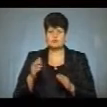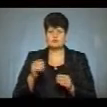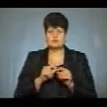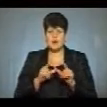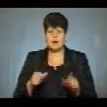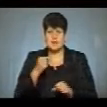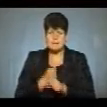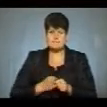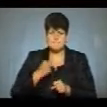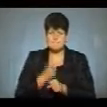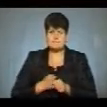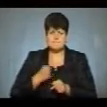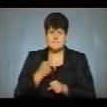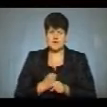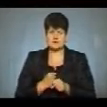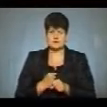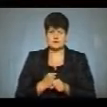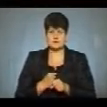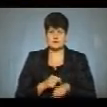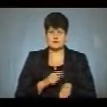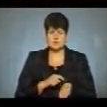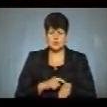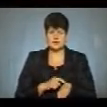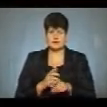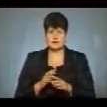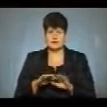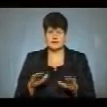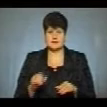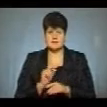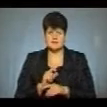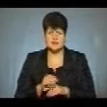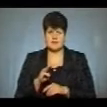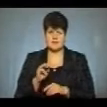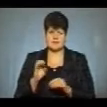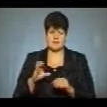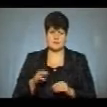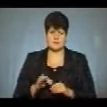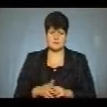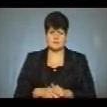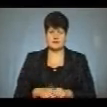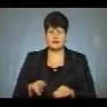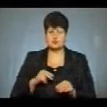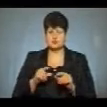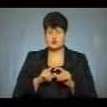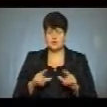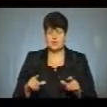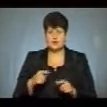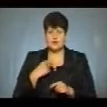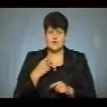тільки працювати, підручник, година, учні, завдання, тести. Директор школи Олександр